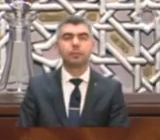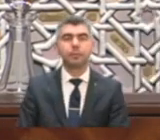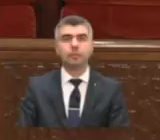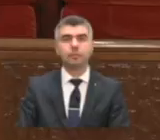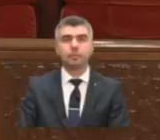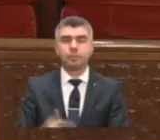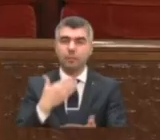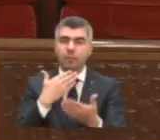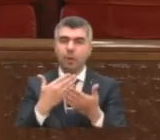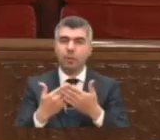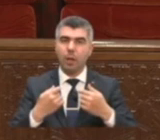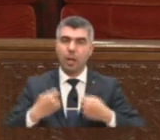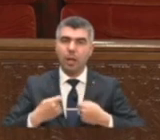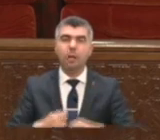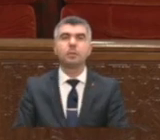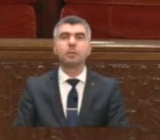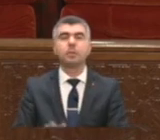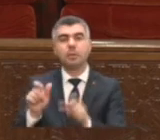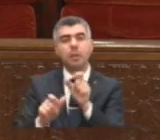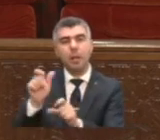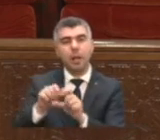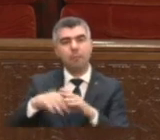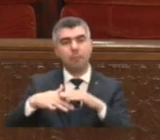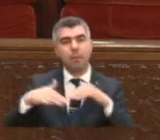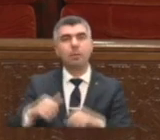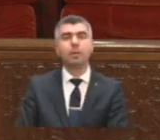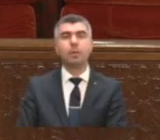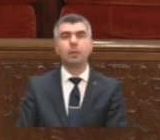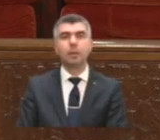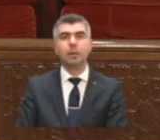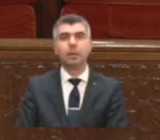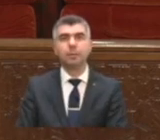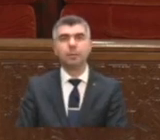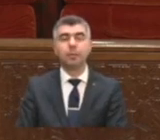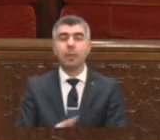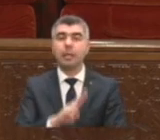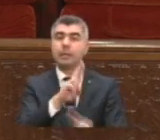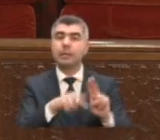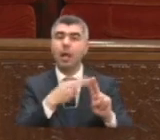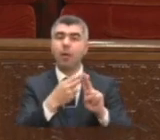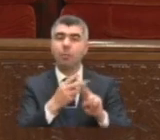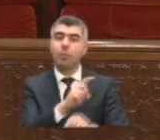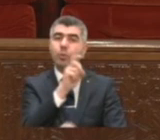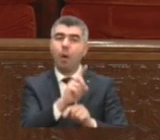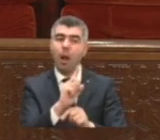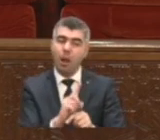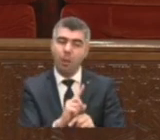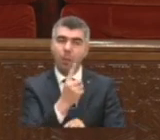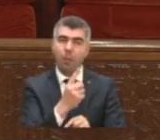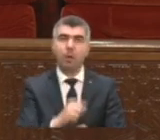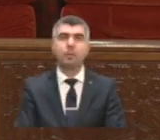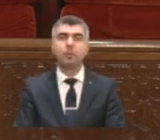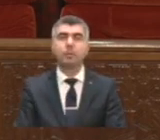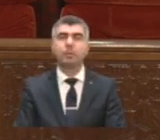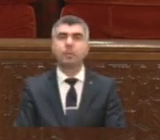شكرا السيد الرئيس والسيدات والسادة النواب المحترمون. فنكمل الجواب على السؤال الأول، وغادي نحث